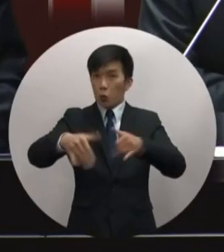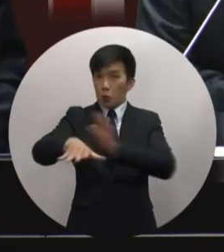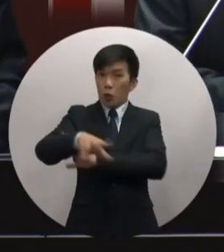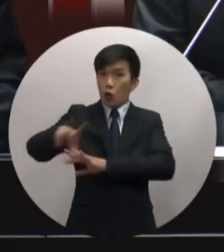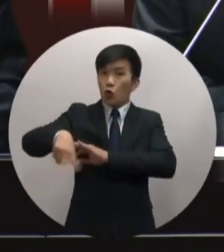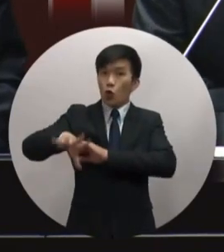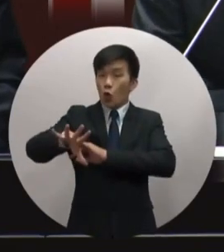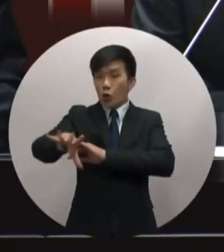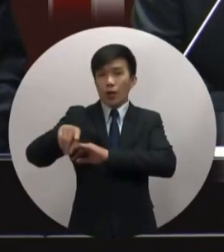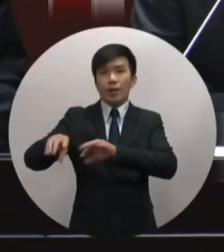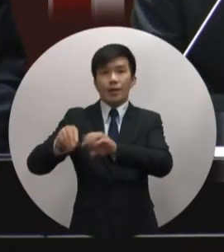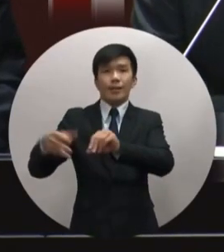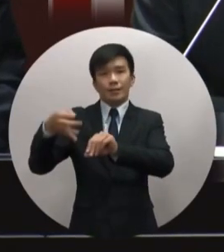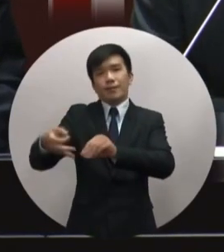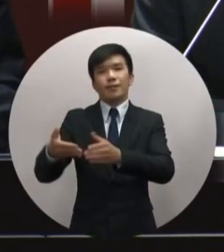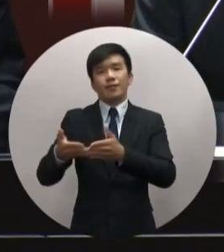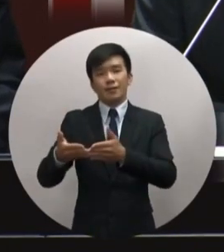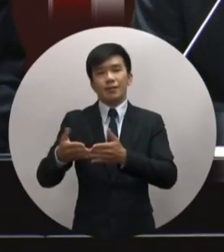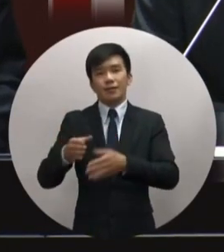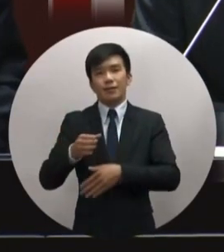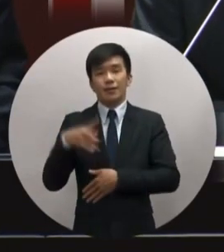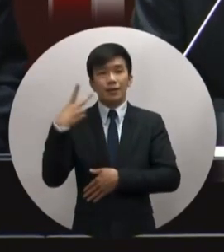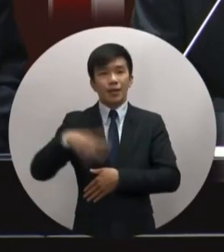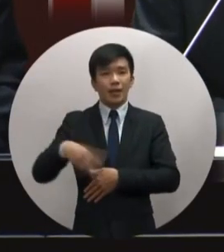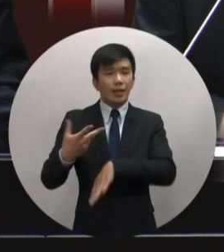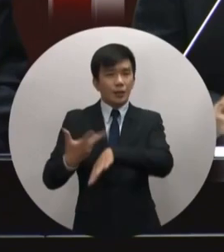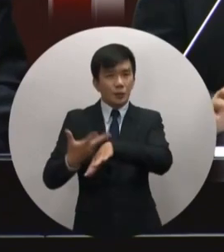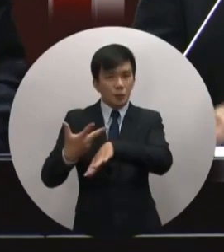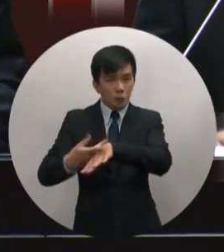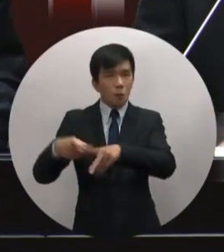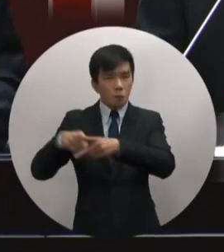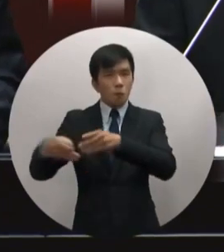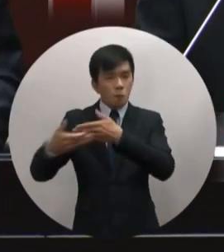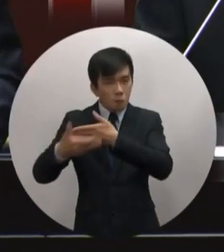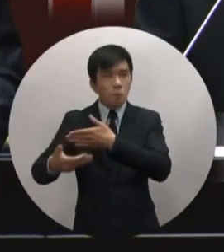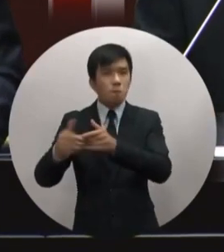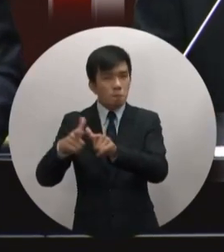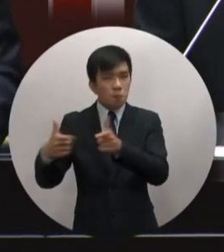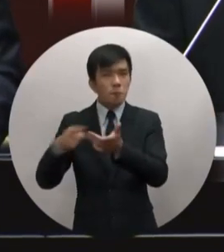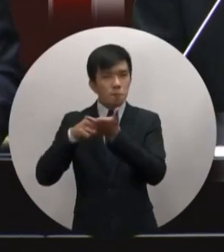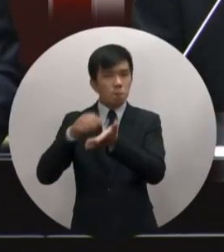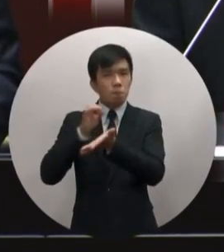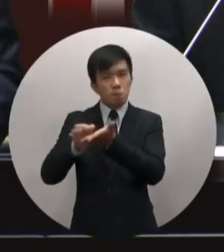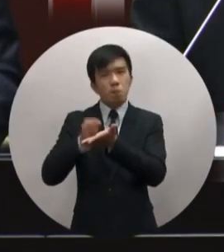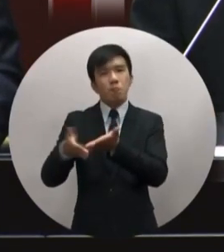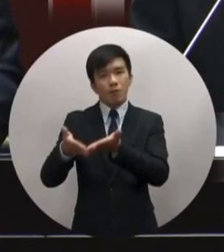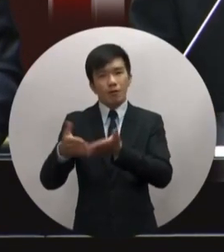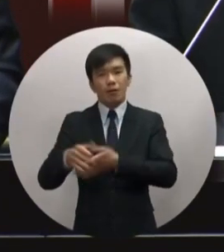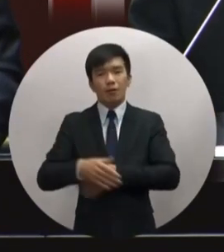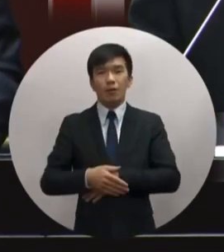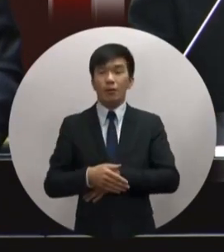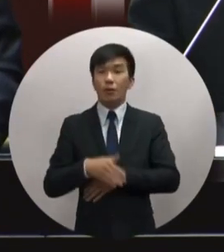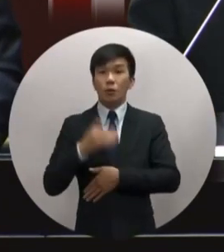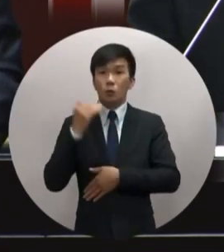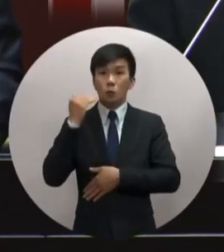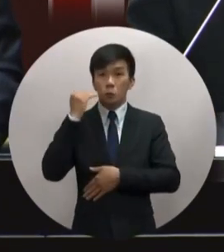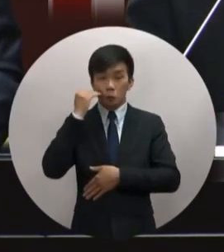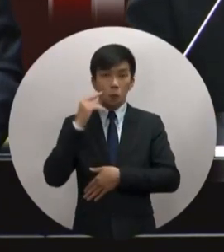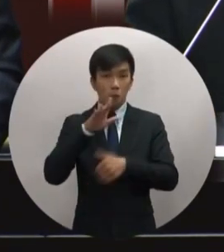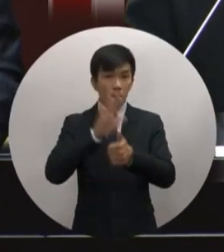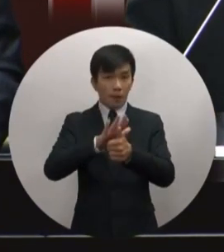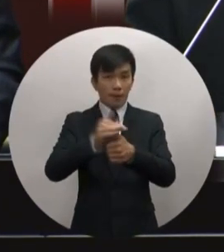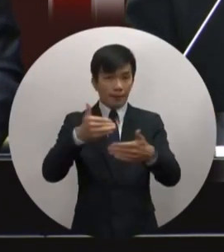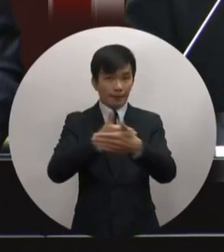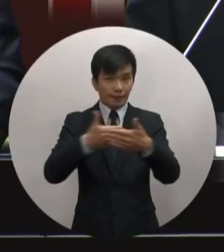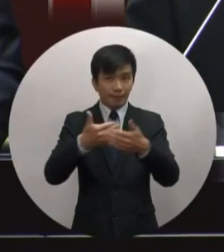用地再來就是當然工程技術所涉及的預算不過就是如果能夠有效的改善這個